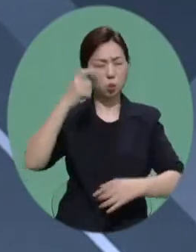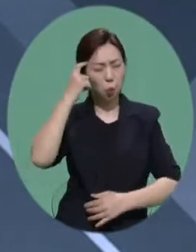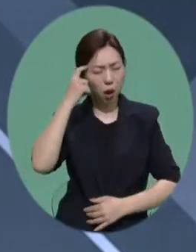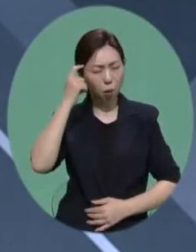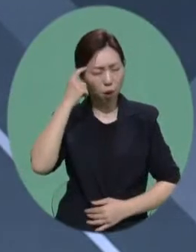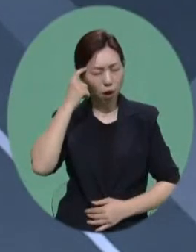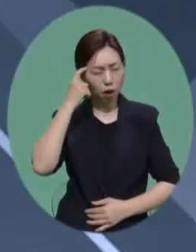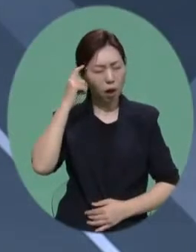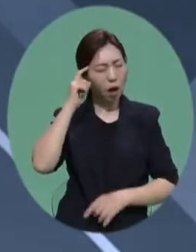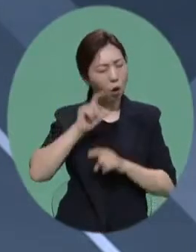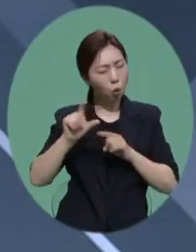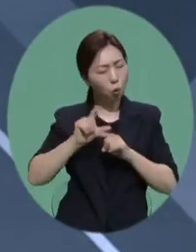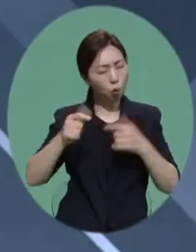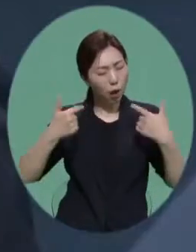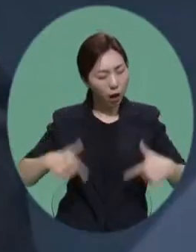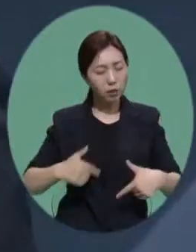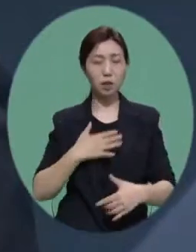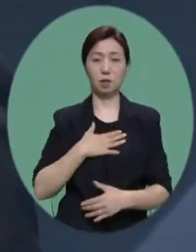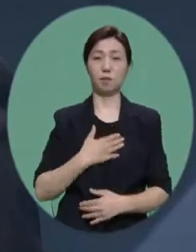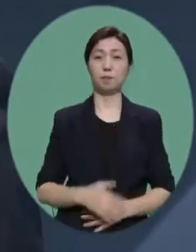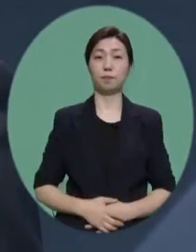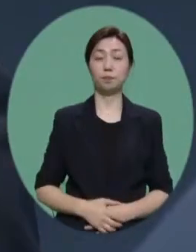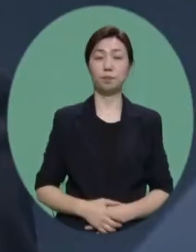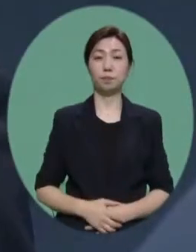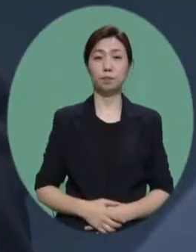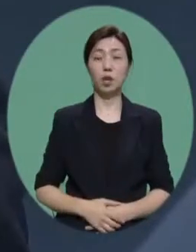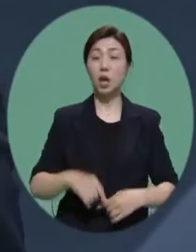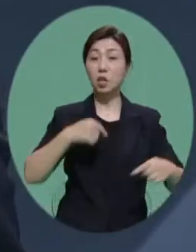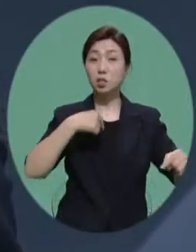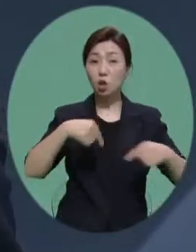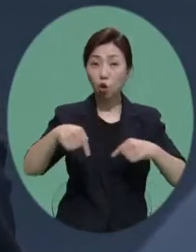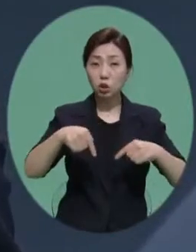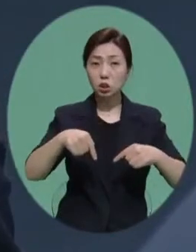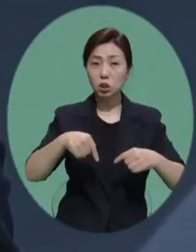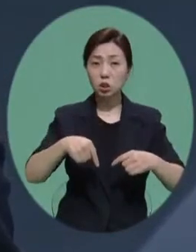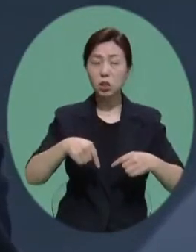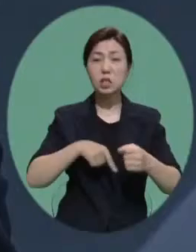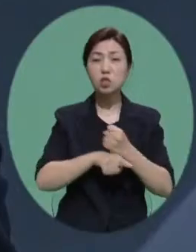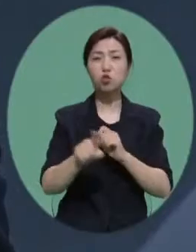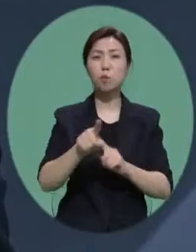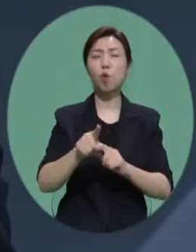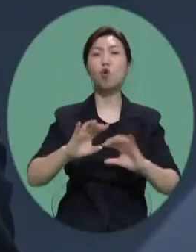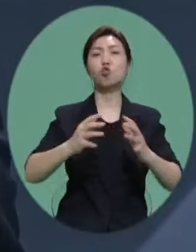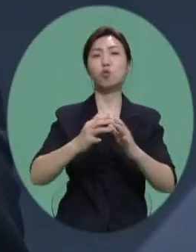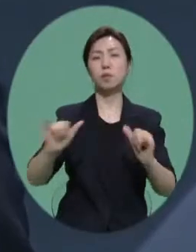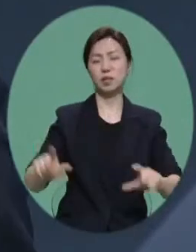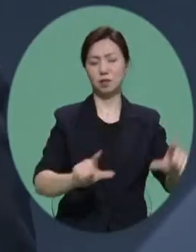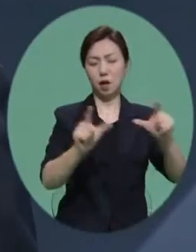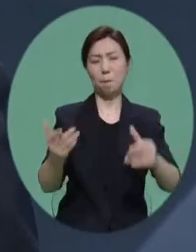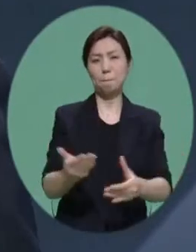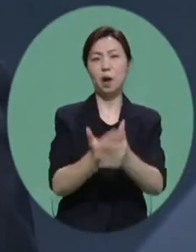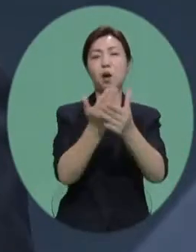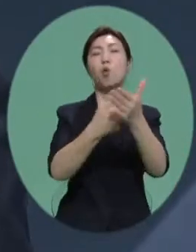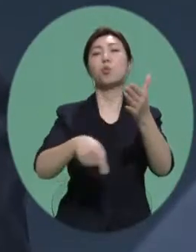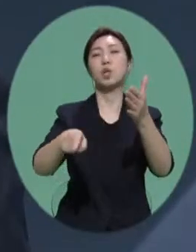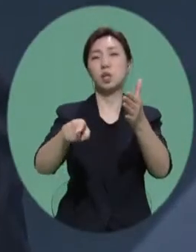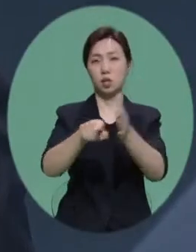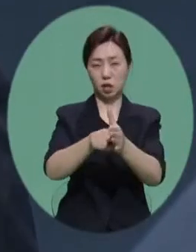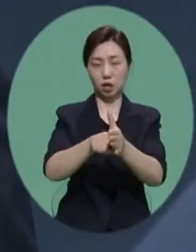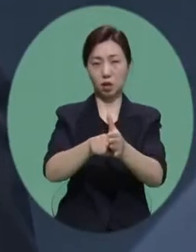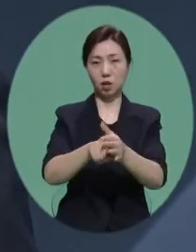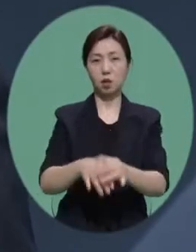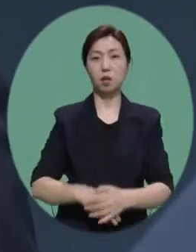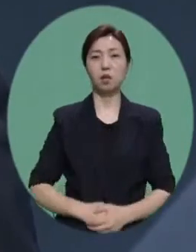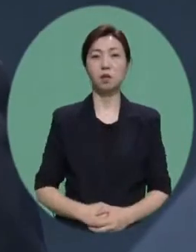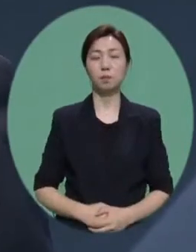고민합니다 정치는 우리 국민들의 더 나은 삶을 만들기 위해서 하는 것이어야 합니다 저는